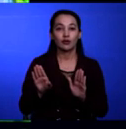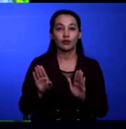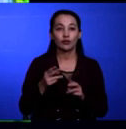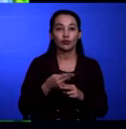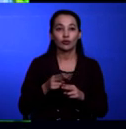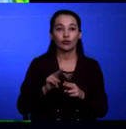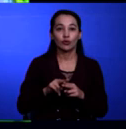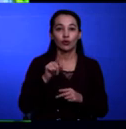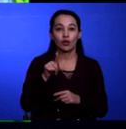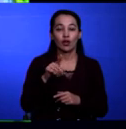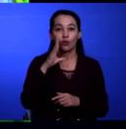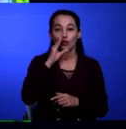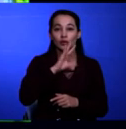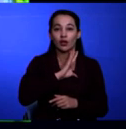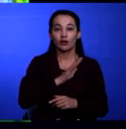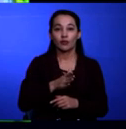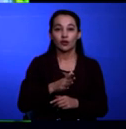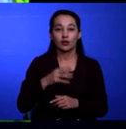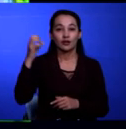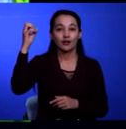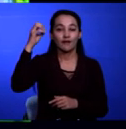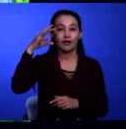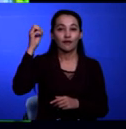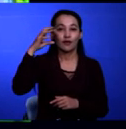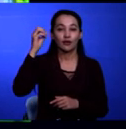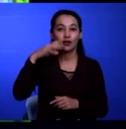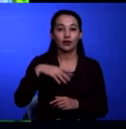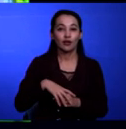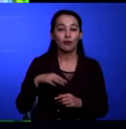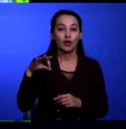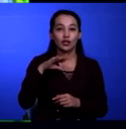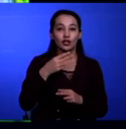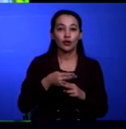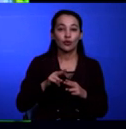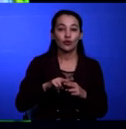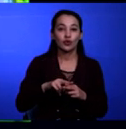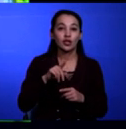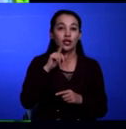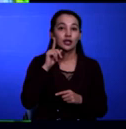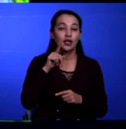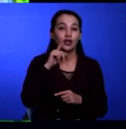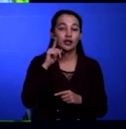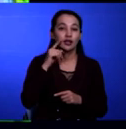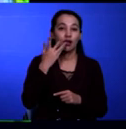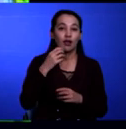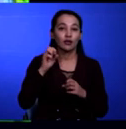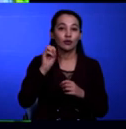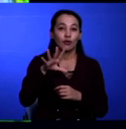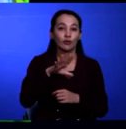o'tishga ulgurmay qolishdi. Svetoforning mashinalar uchun yashil rangi yonib qoldi.